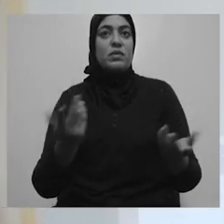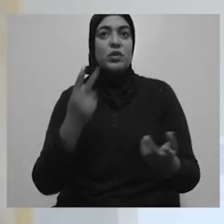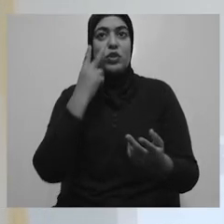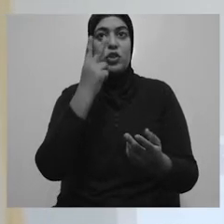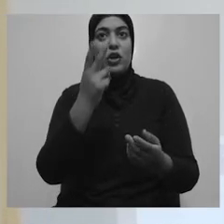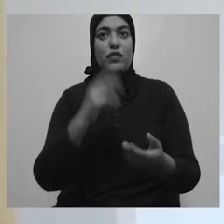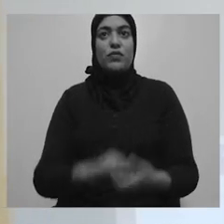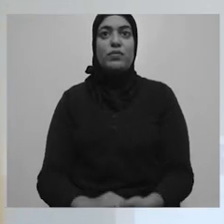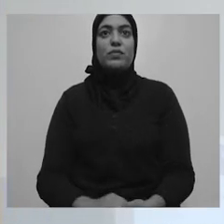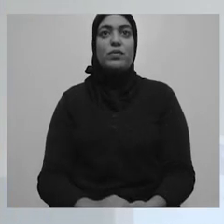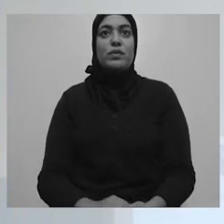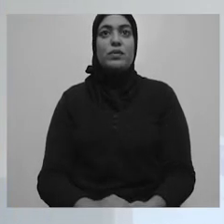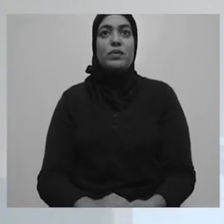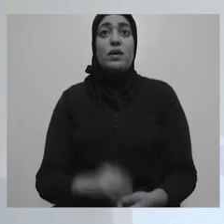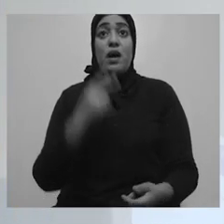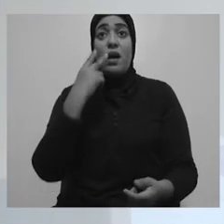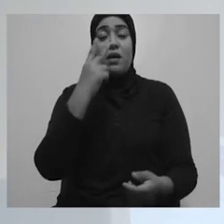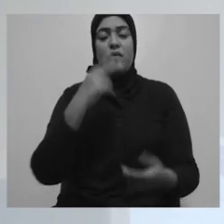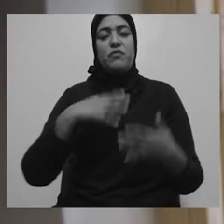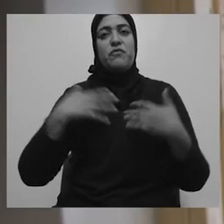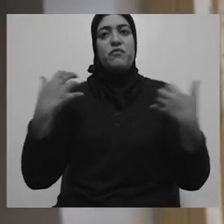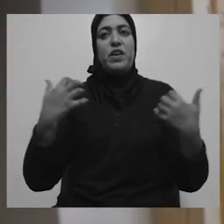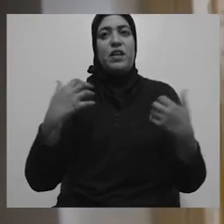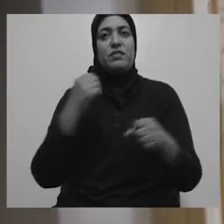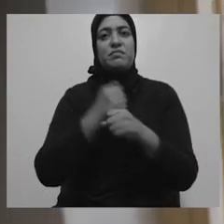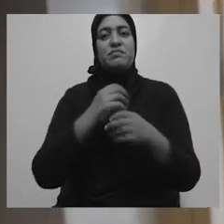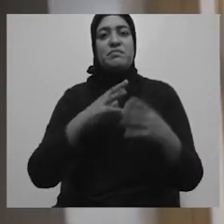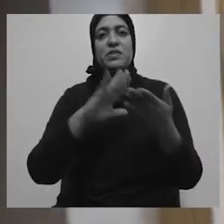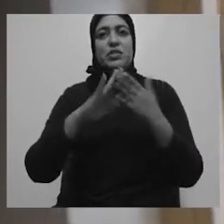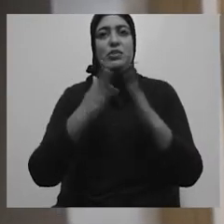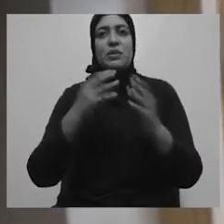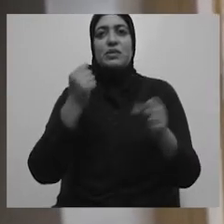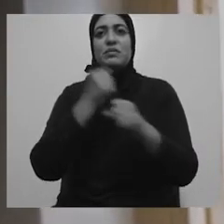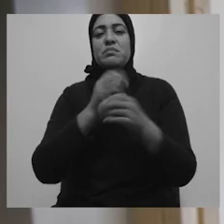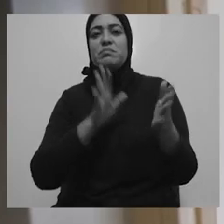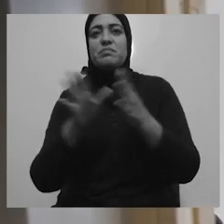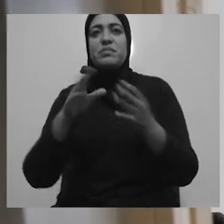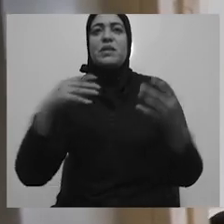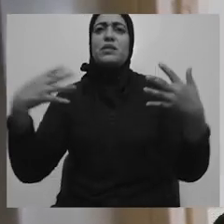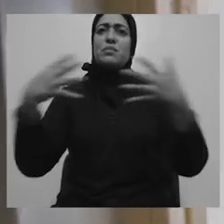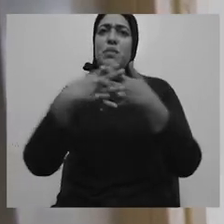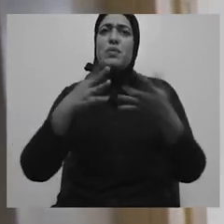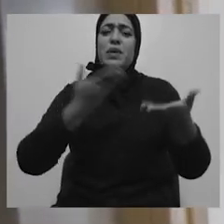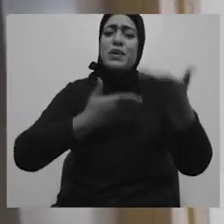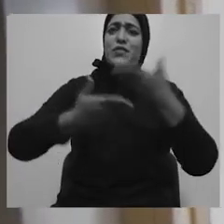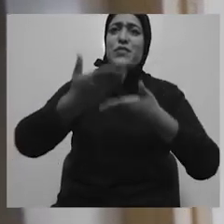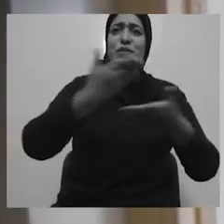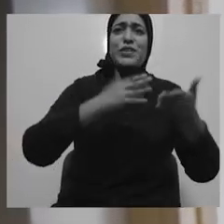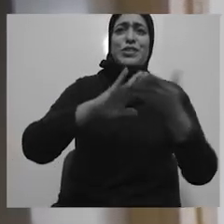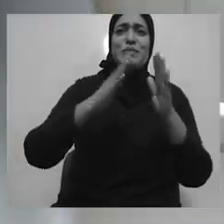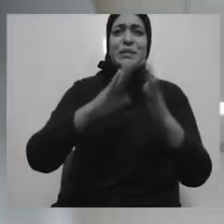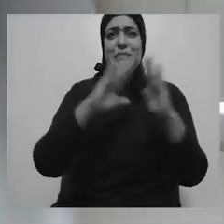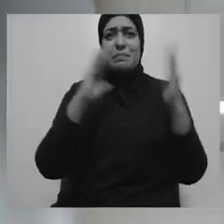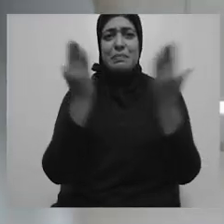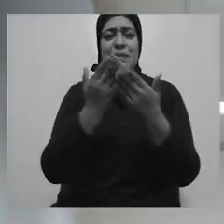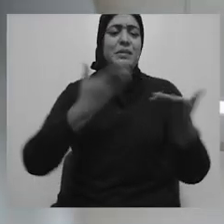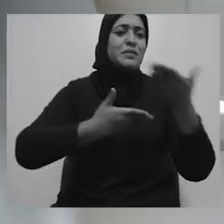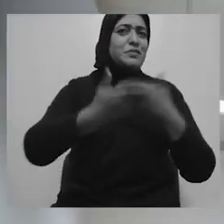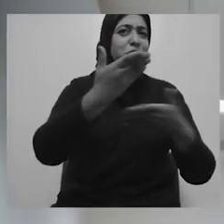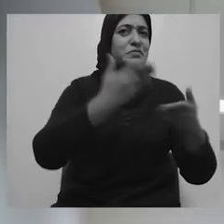l'élaboration de la politique publique locale et qu'il est justement à positionner les activités